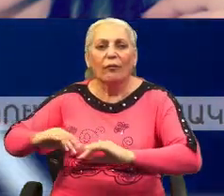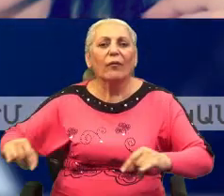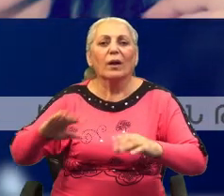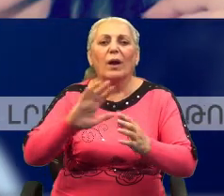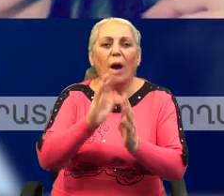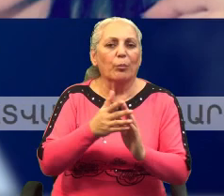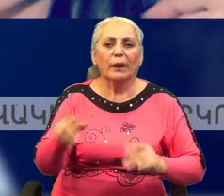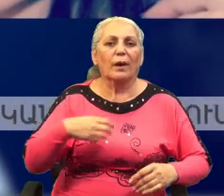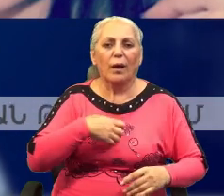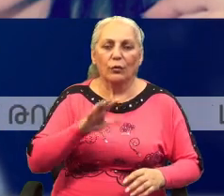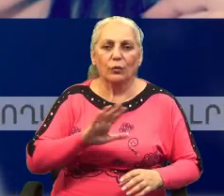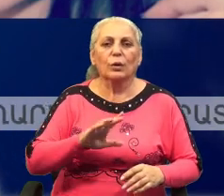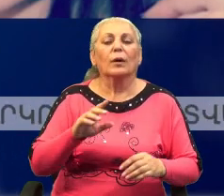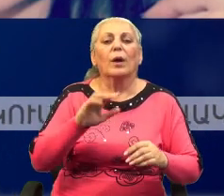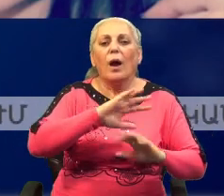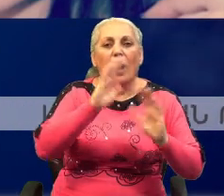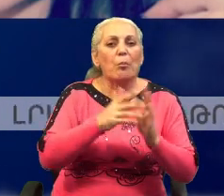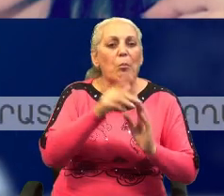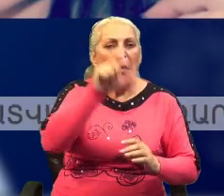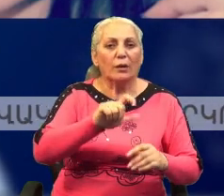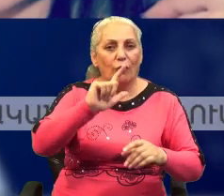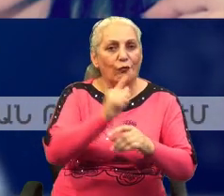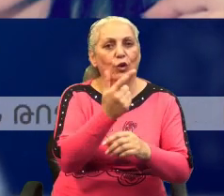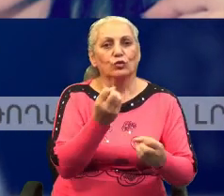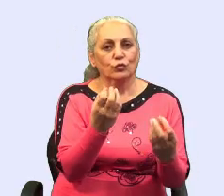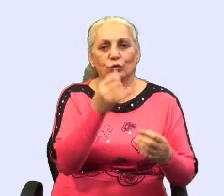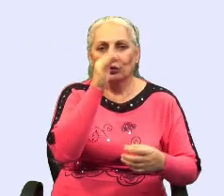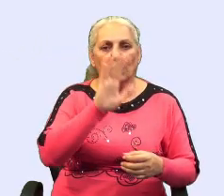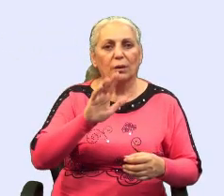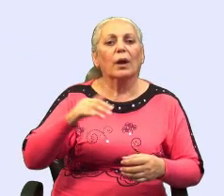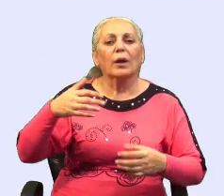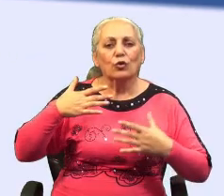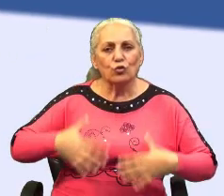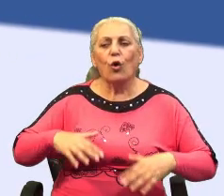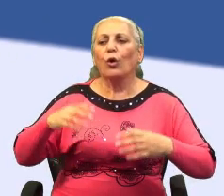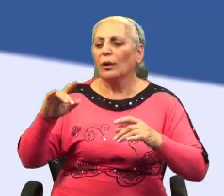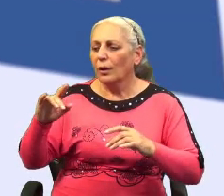մարդիկ չեն կրկնվում, իսկ հեռախոսներ ու զգեստներ դեռ շատ կունենանք։